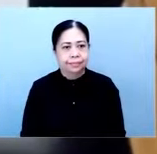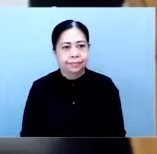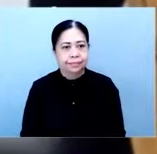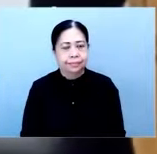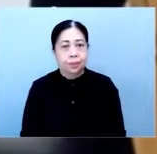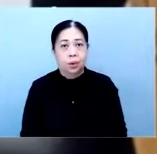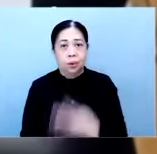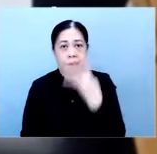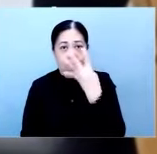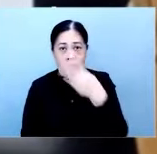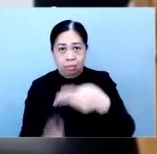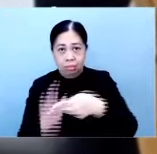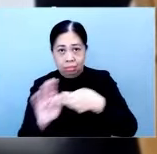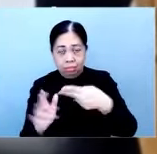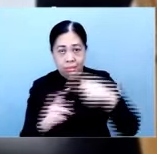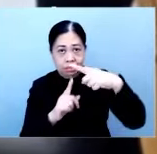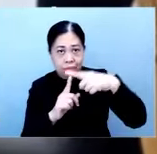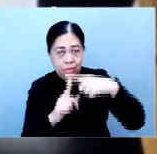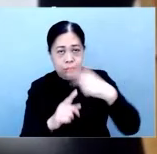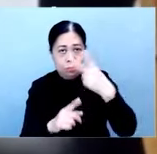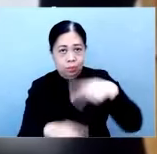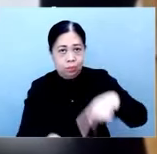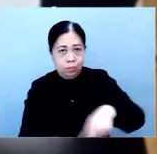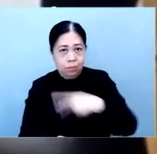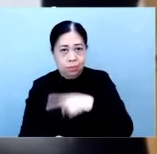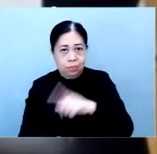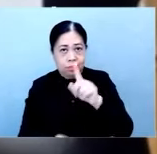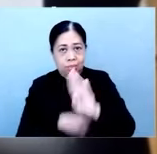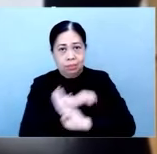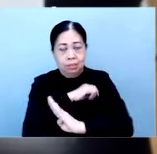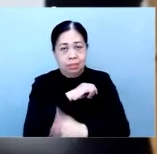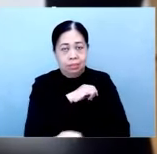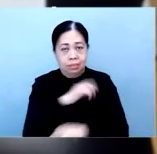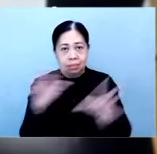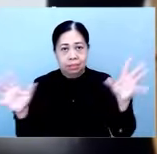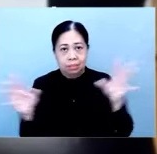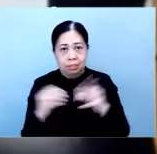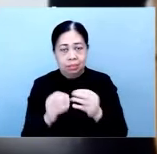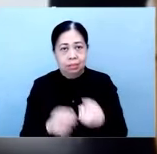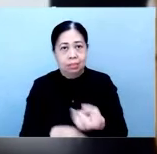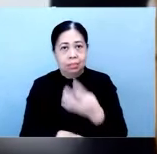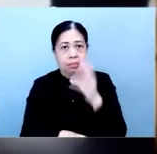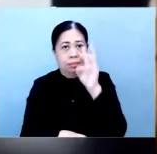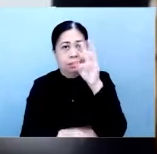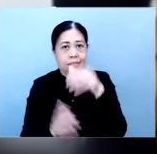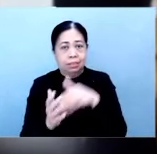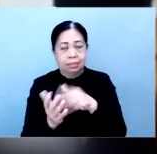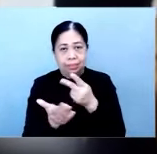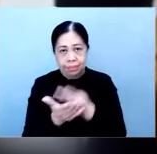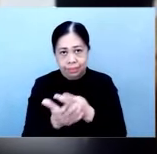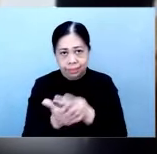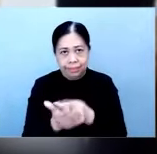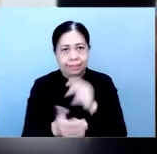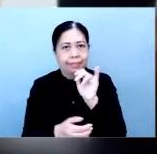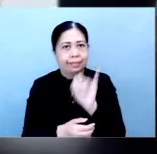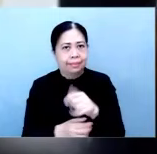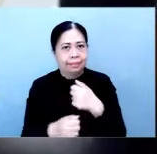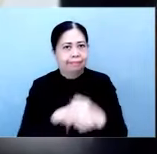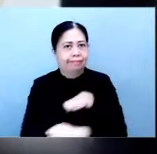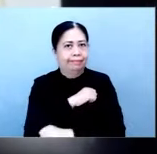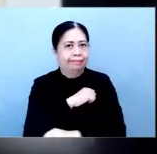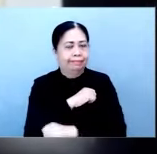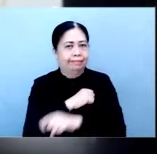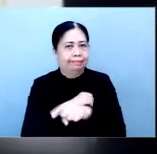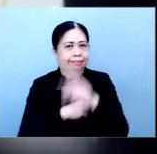Apat na branded na t-shirt, dalawang pants at isang bag na nagkakahalaga ng halos 6,000 piso. Yan daw ang ninakaw ng